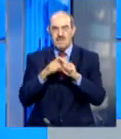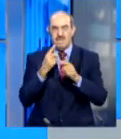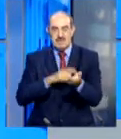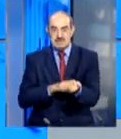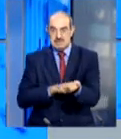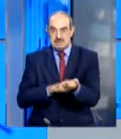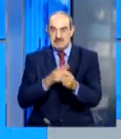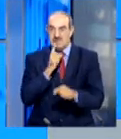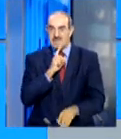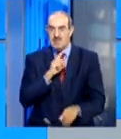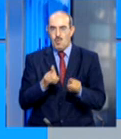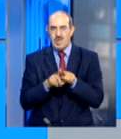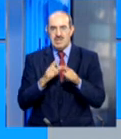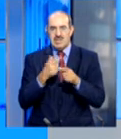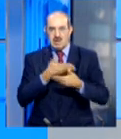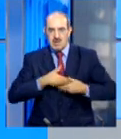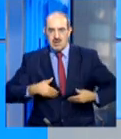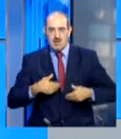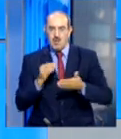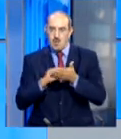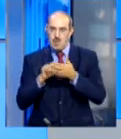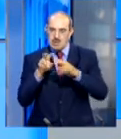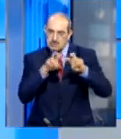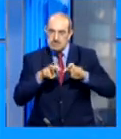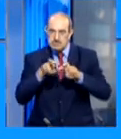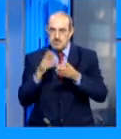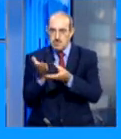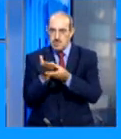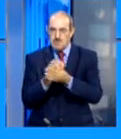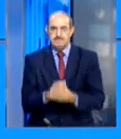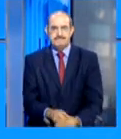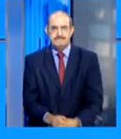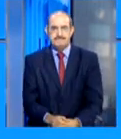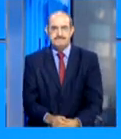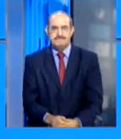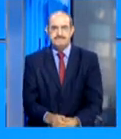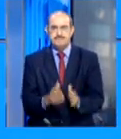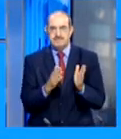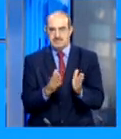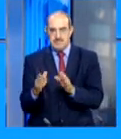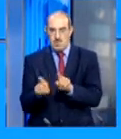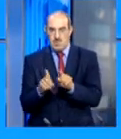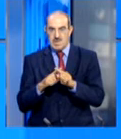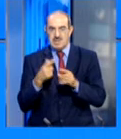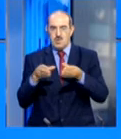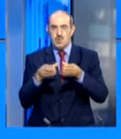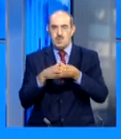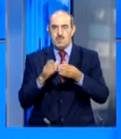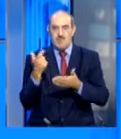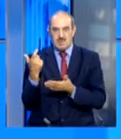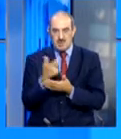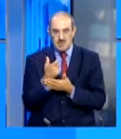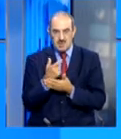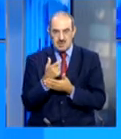بجاية، والدرك الوطني لا يزال يحقق في القضية. هذا وقد تمكنت وحدة الحماية